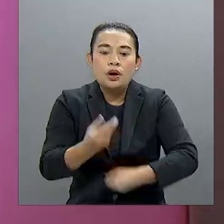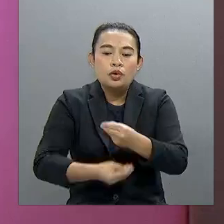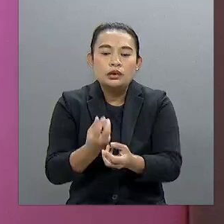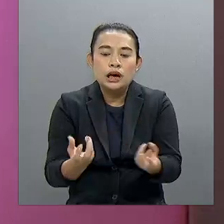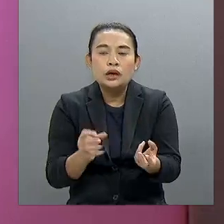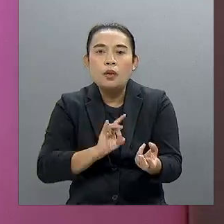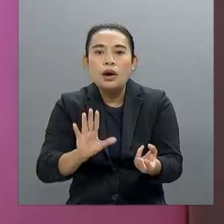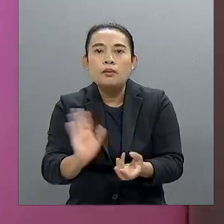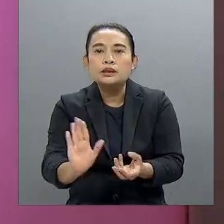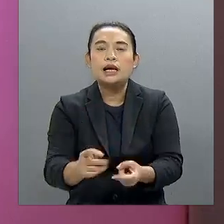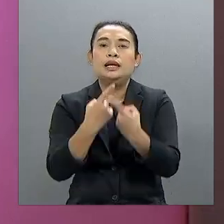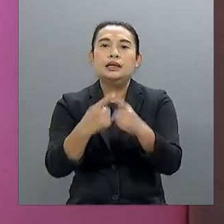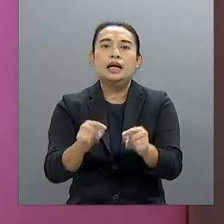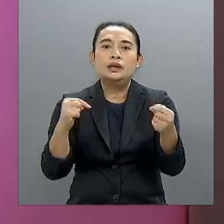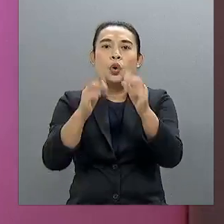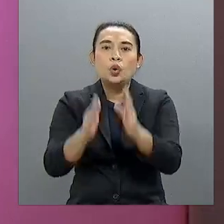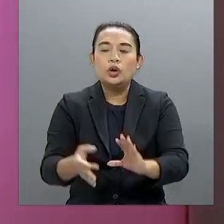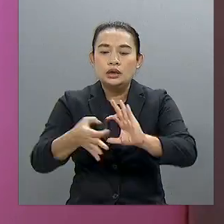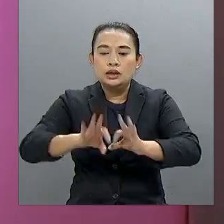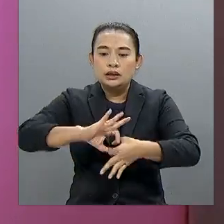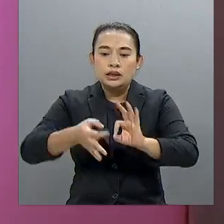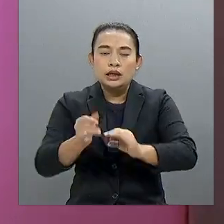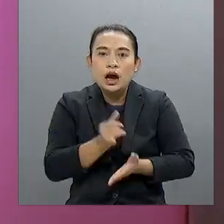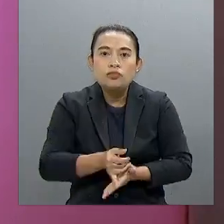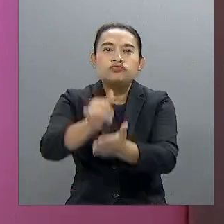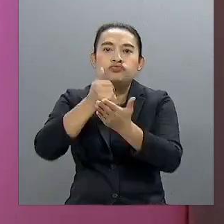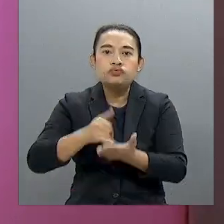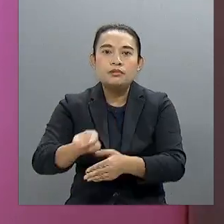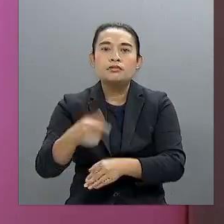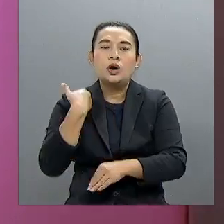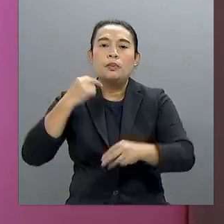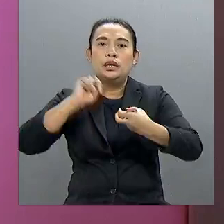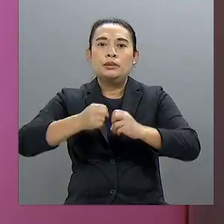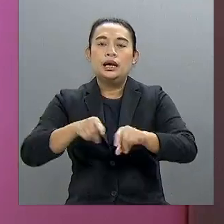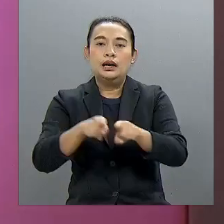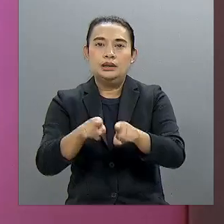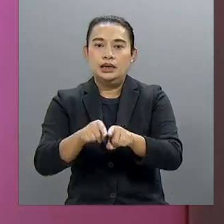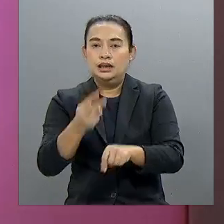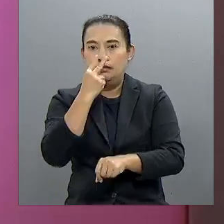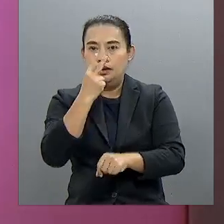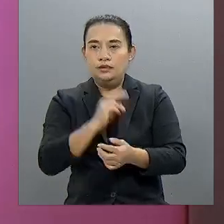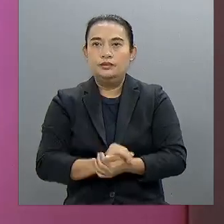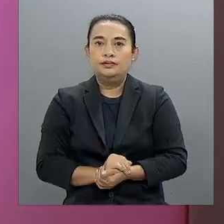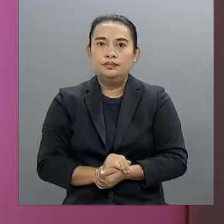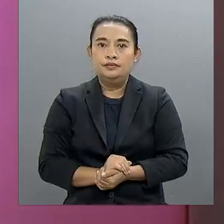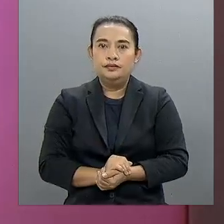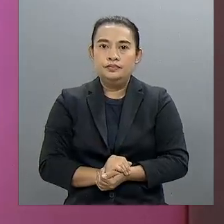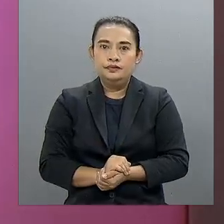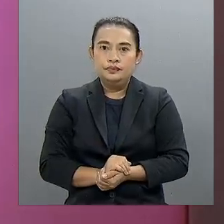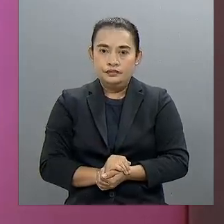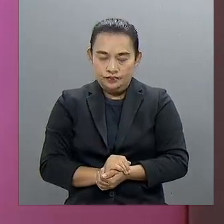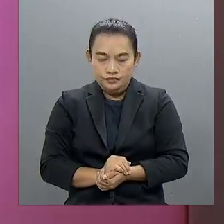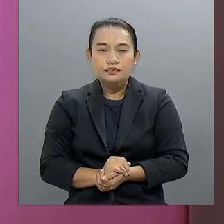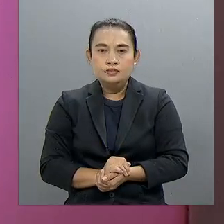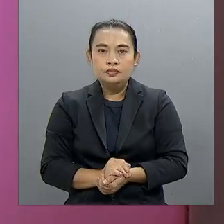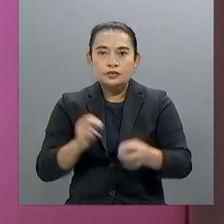กิลาวินเซอร์ ระดับชาติของเราเองก็ได้รัผกระทบโยเช็กันนะครัแตวาเขาก็ไม่ปลอยให้วิกฤษณ์มาทำรายโอกาสท